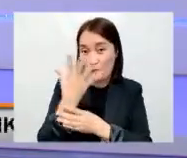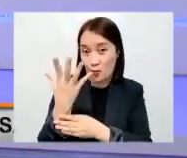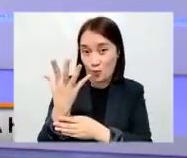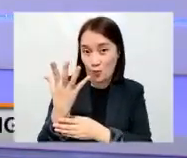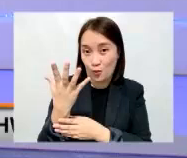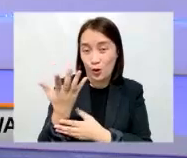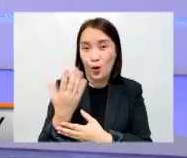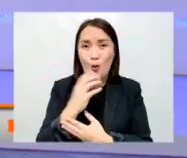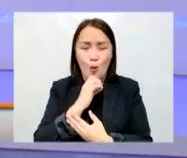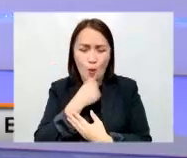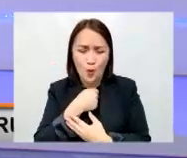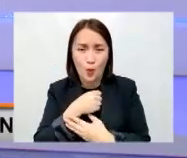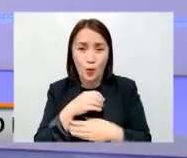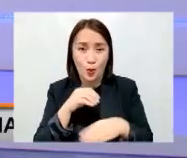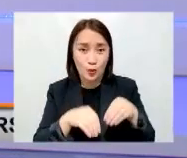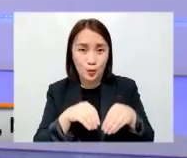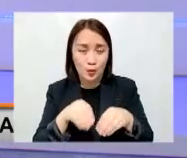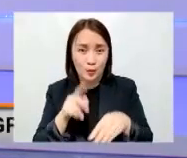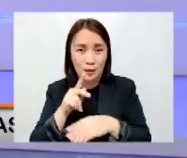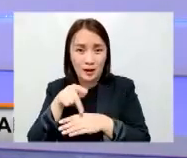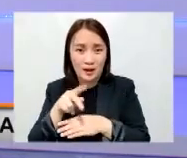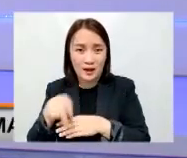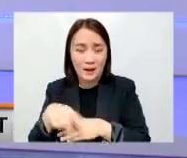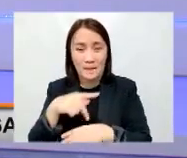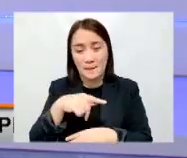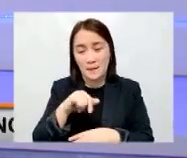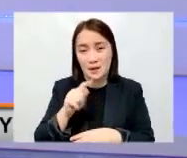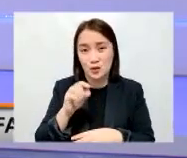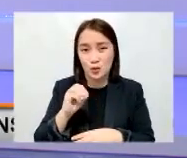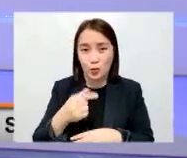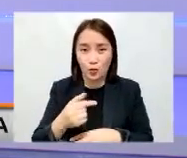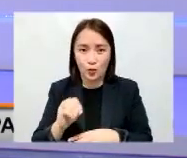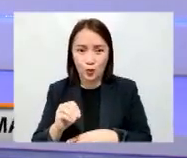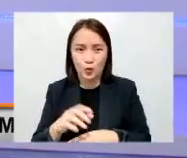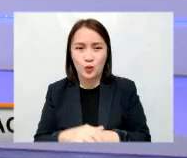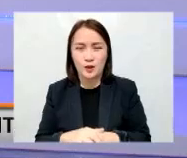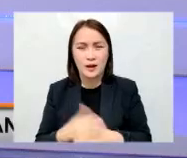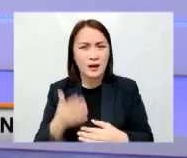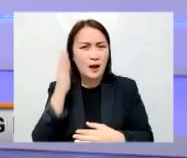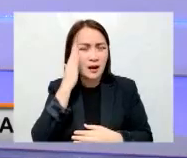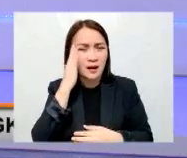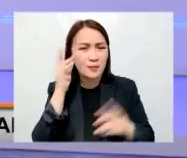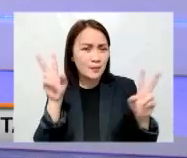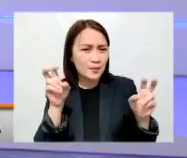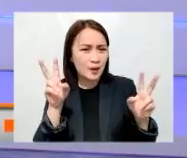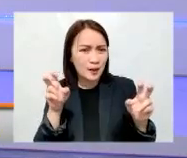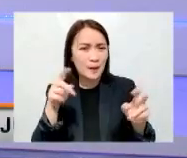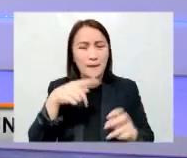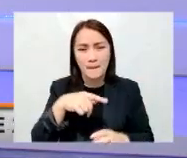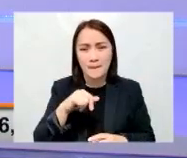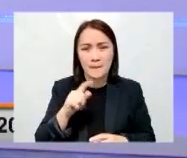na pitogo. Yan ang halamang Cycas riominiana o mas kilala bilang pitogo. Bakit nga